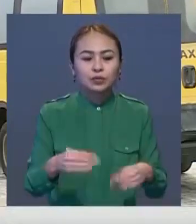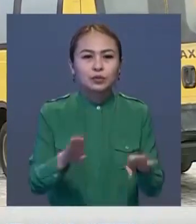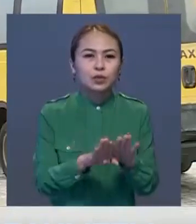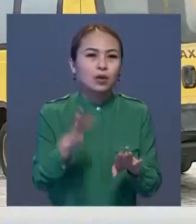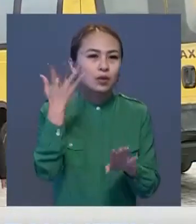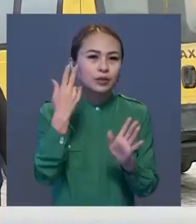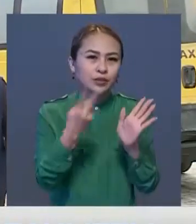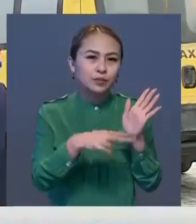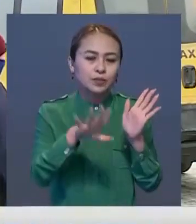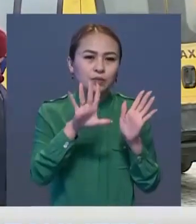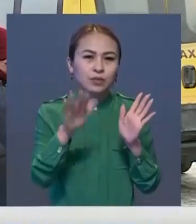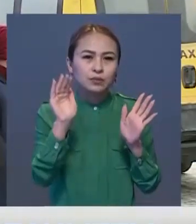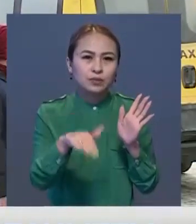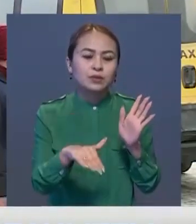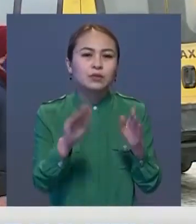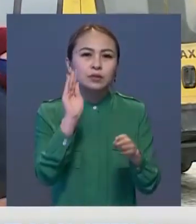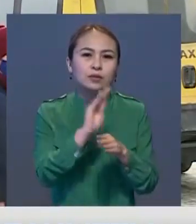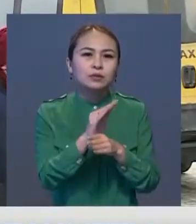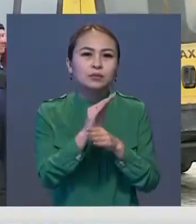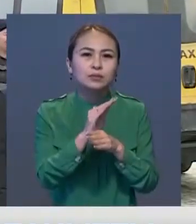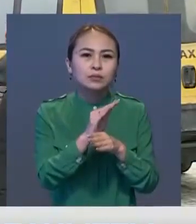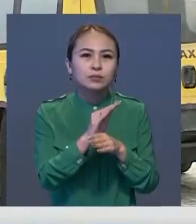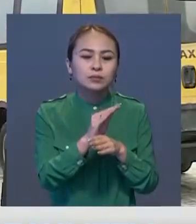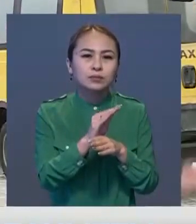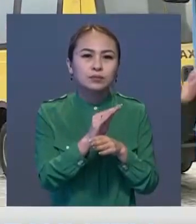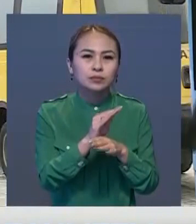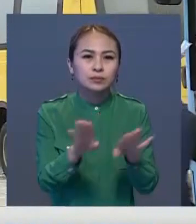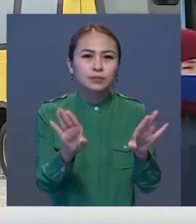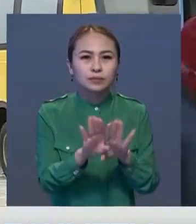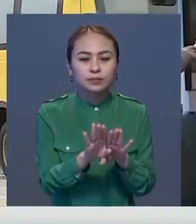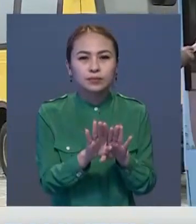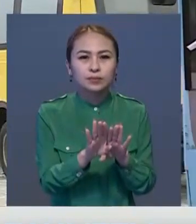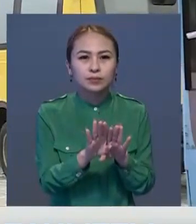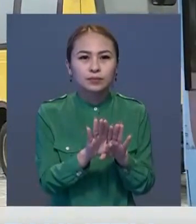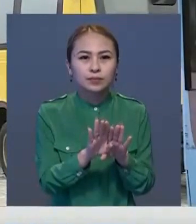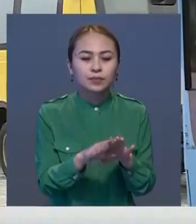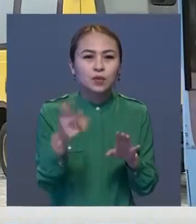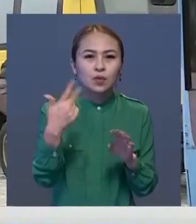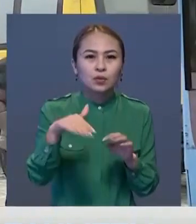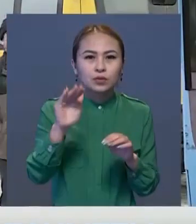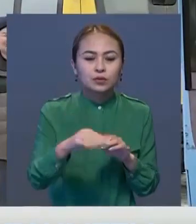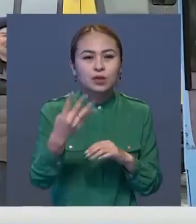75 мың декабрьде ғана шыққан. Оның алдында ар жағында 30 мың 40 мың шығуына қарай